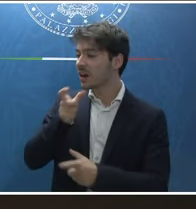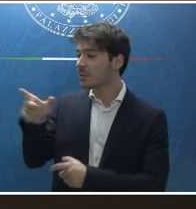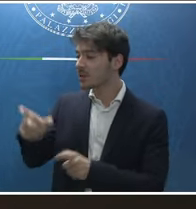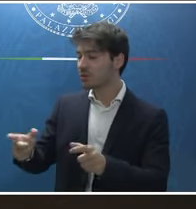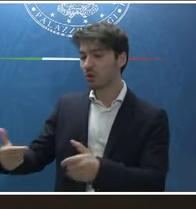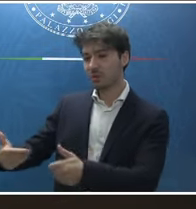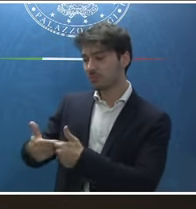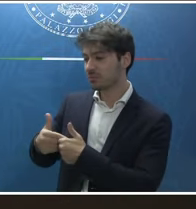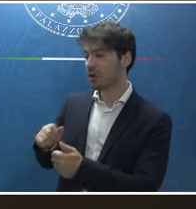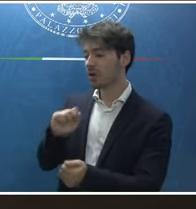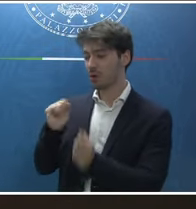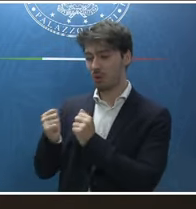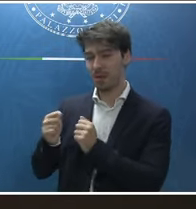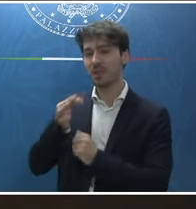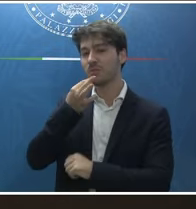per combattere e vincere.